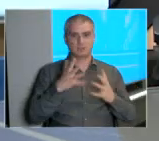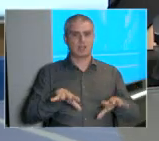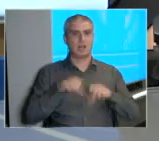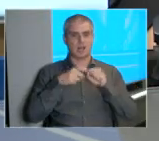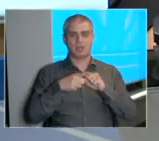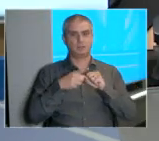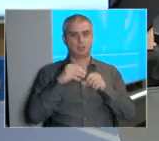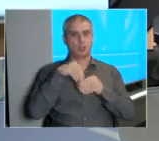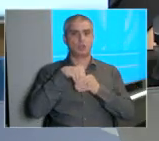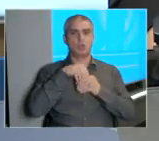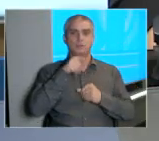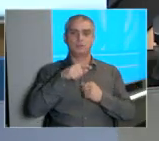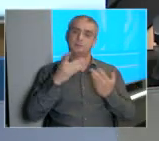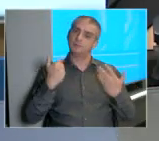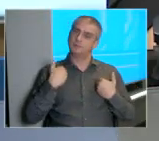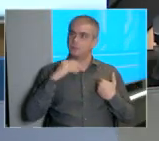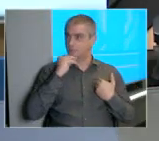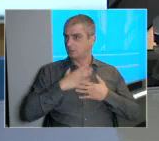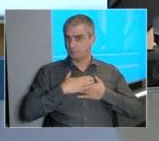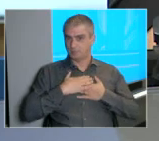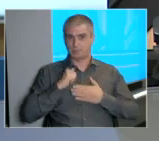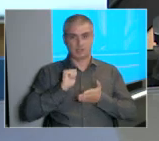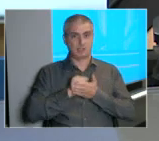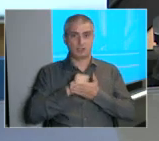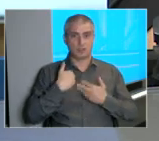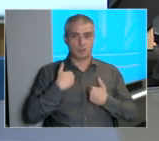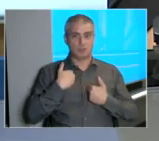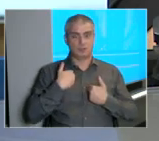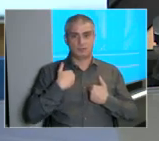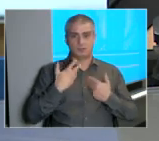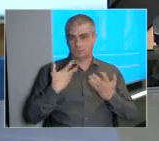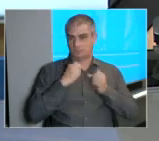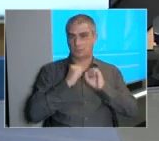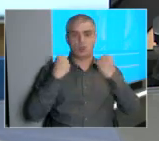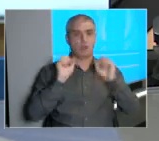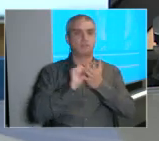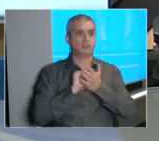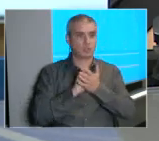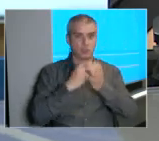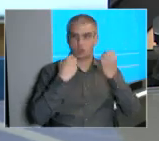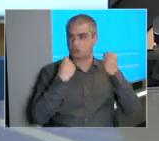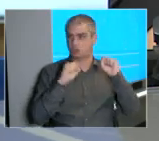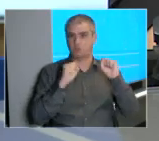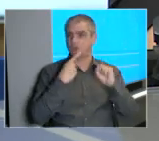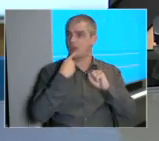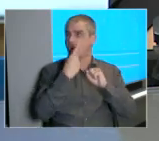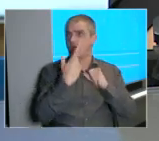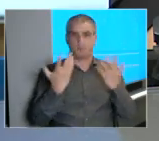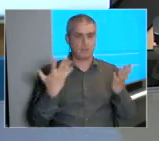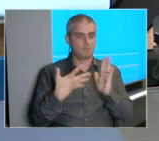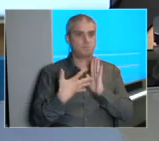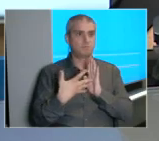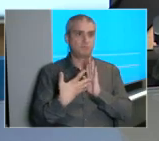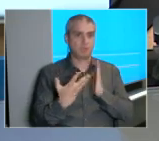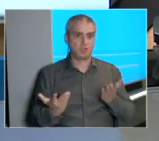את התוכן הזה. אני מדבר כעיתונאי שמצדד בחופש העיתונות, בחופש להביע